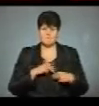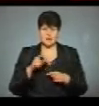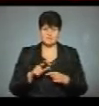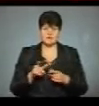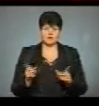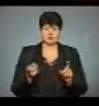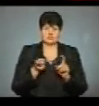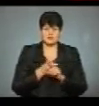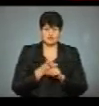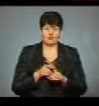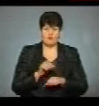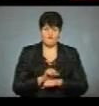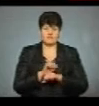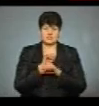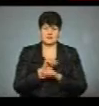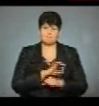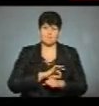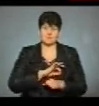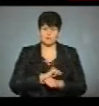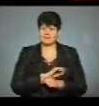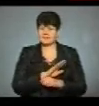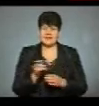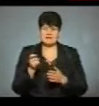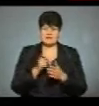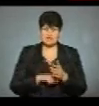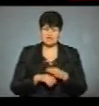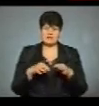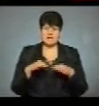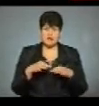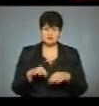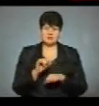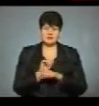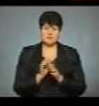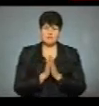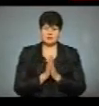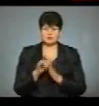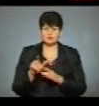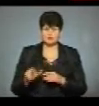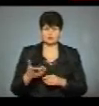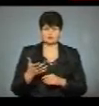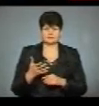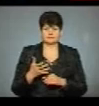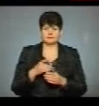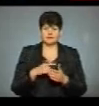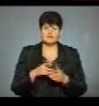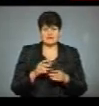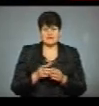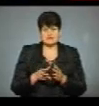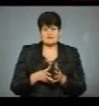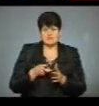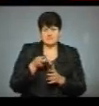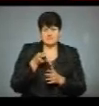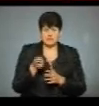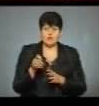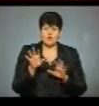профспілок. Не закривати автостанцію в Копиченцях просять жителі громади. Таке звернення вони відправили голові обласної